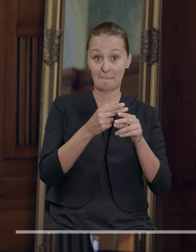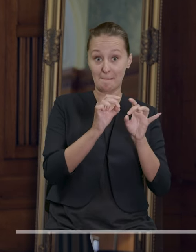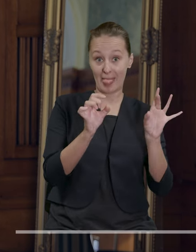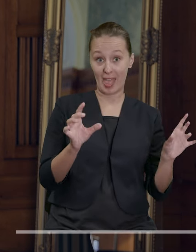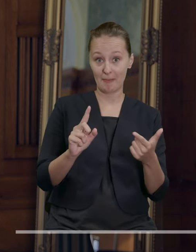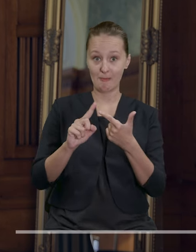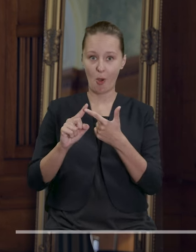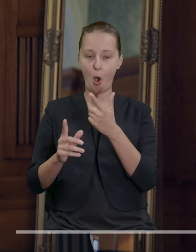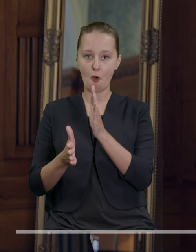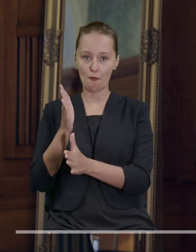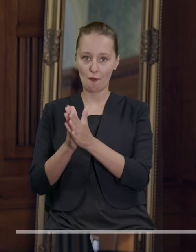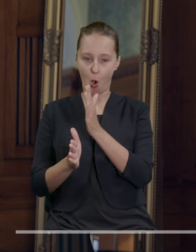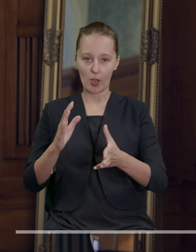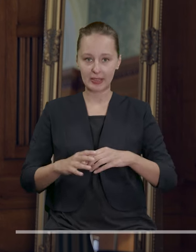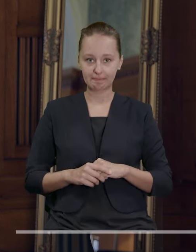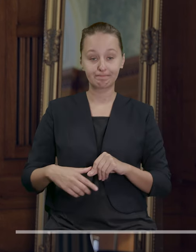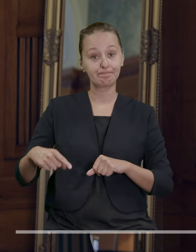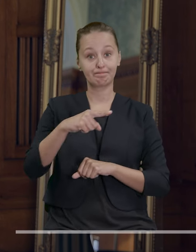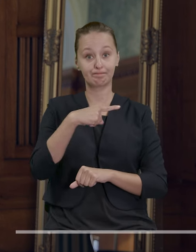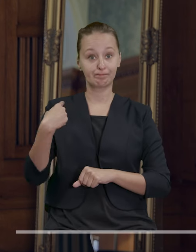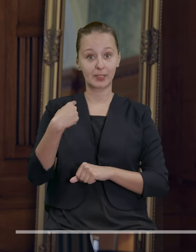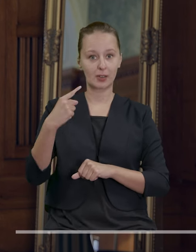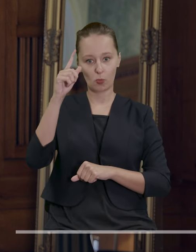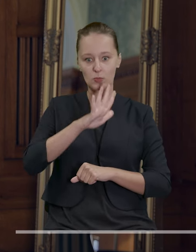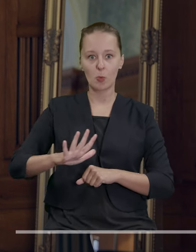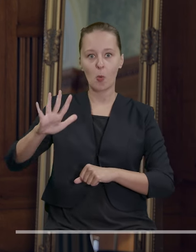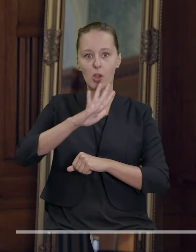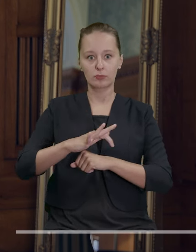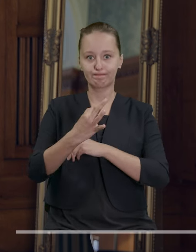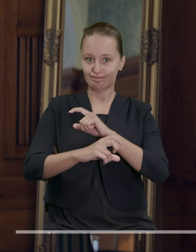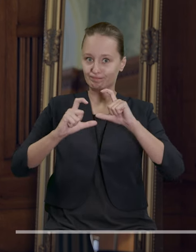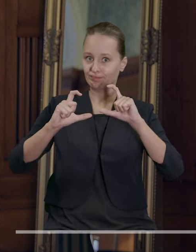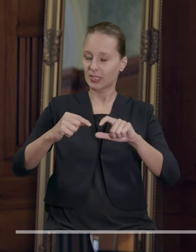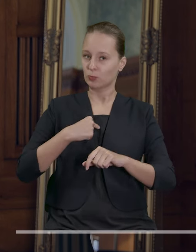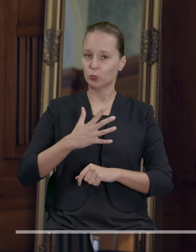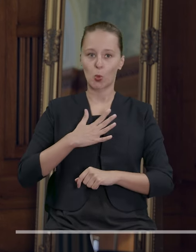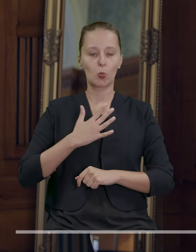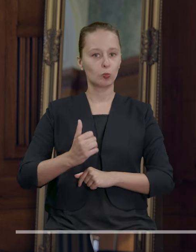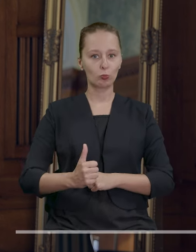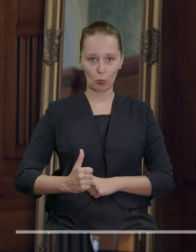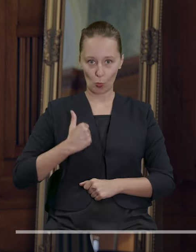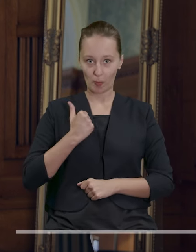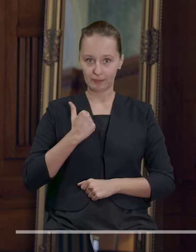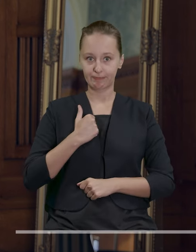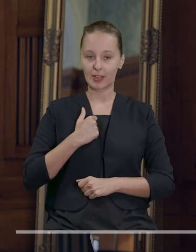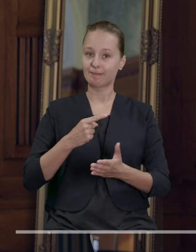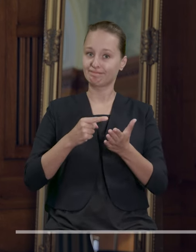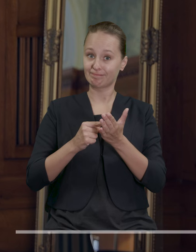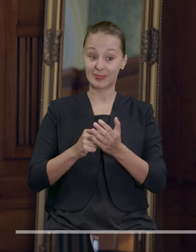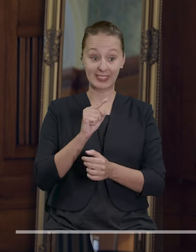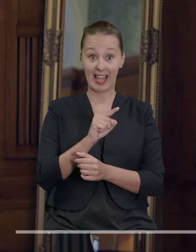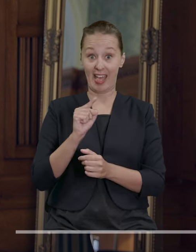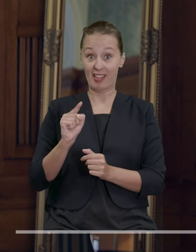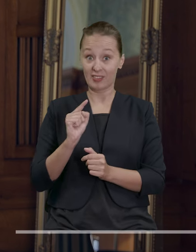wojną. Jako społeczność akademicka jednak, z czego jestem bardzo dumna,